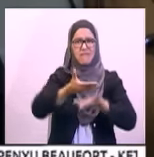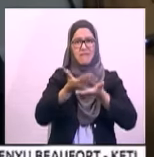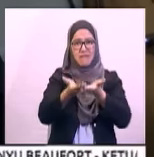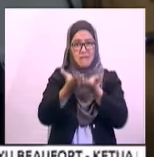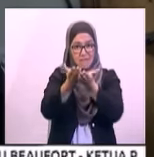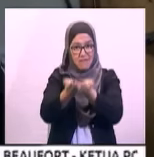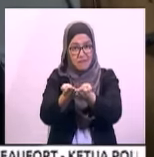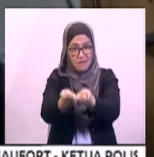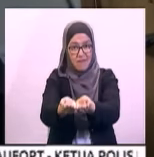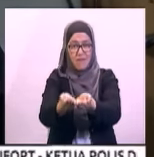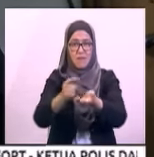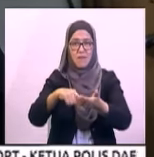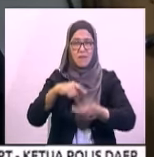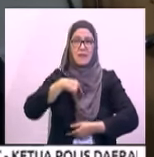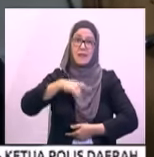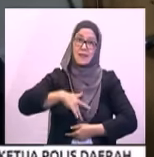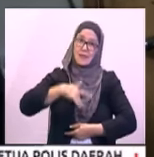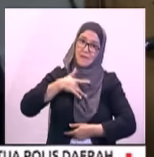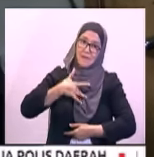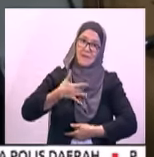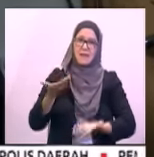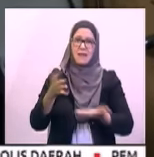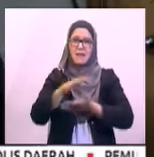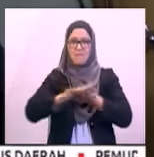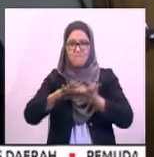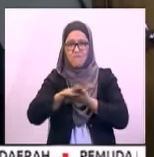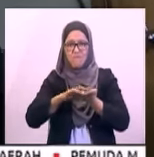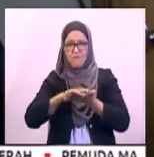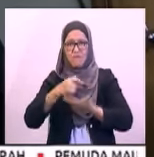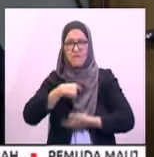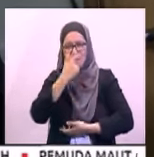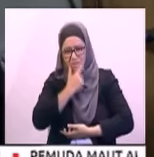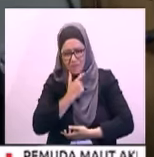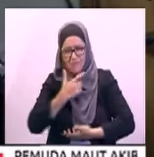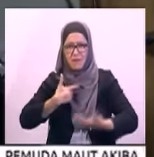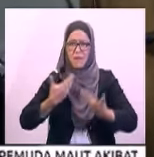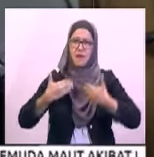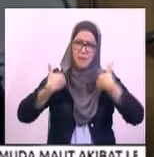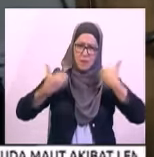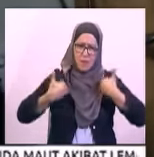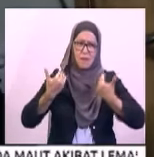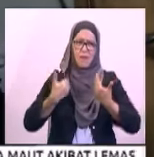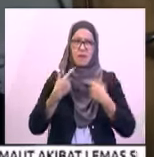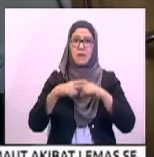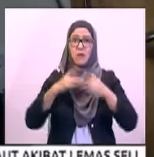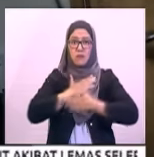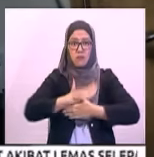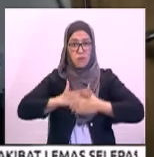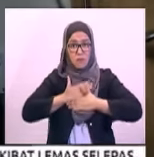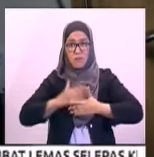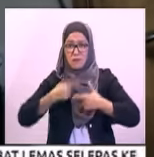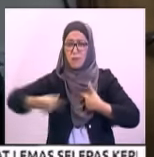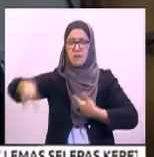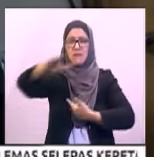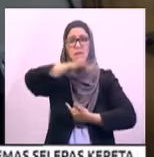Perasaan rasa bercampur baur juga, ada sedih, ada seronok. Yang seronoknya dengan kru-kru kapal yang baik